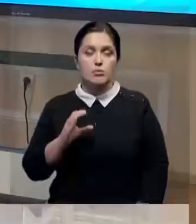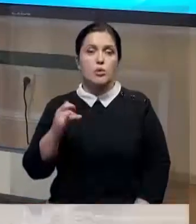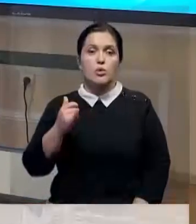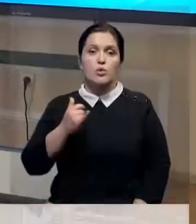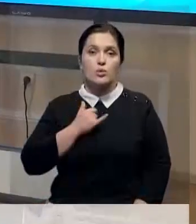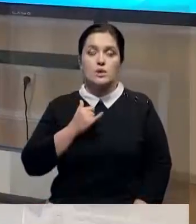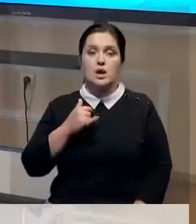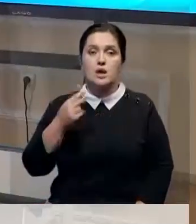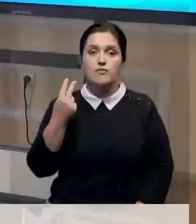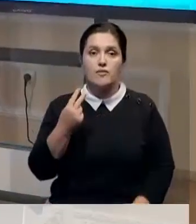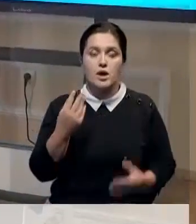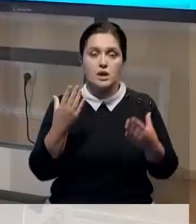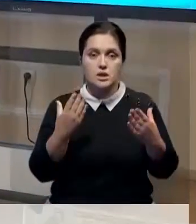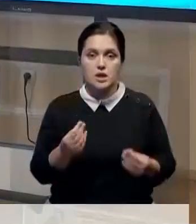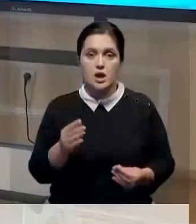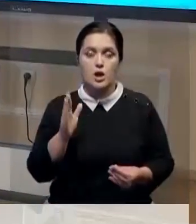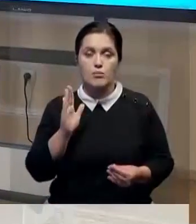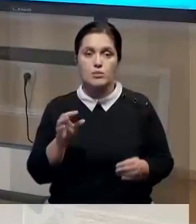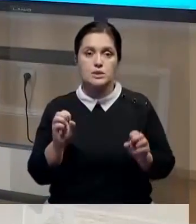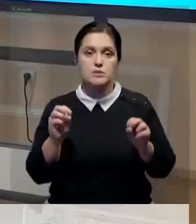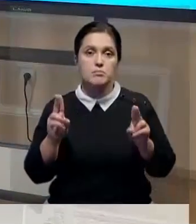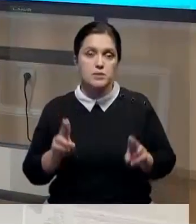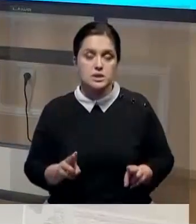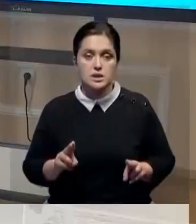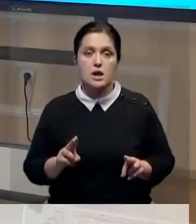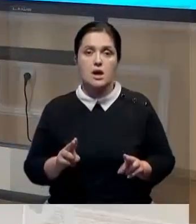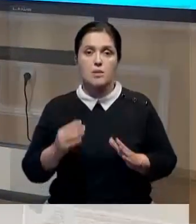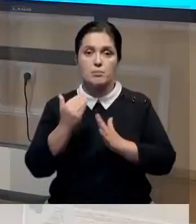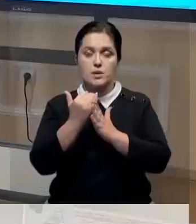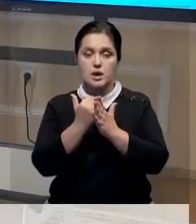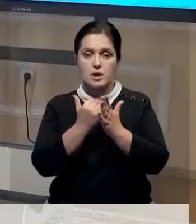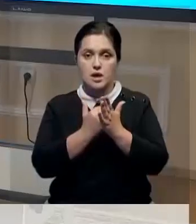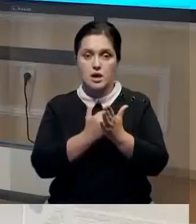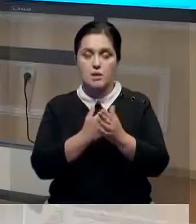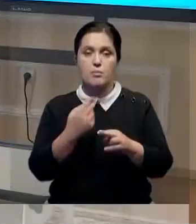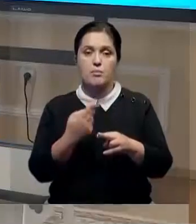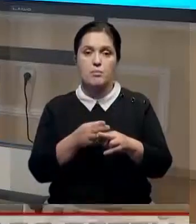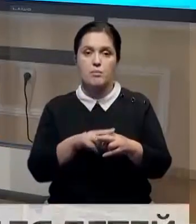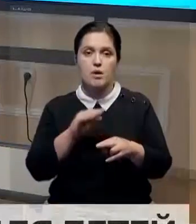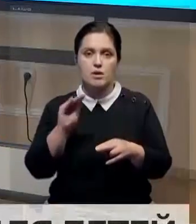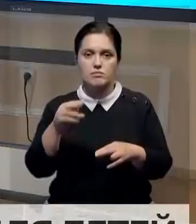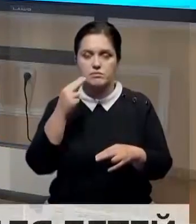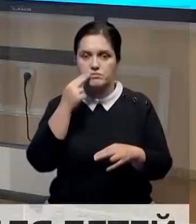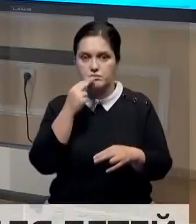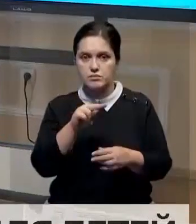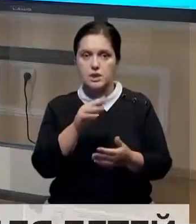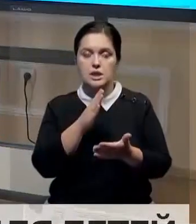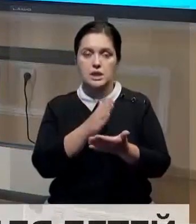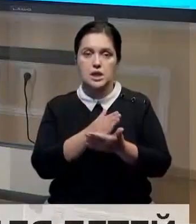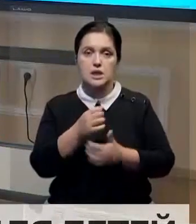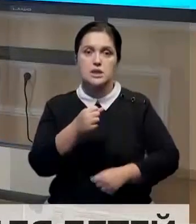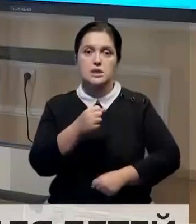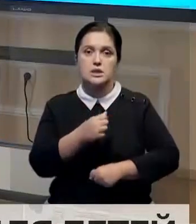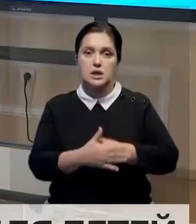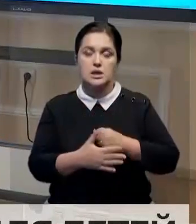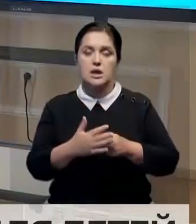учеников в течение 20 дней будет проходить специальная образовательная программа. Кабинеты наши оборудованы по последнему слову техники. Центр